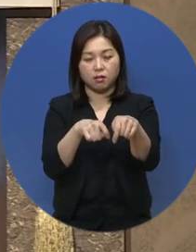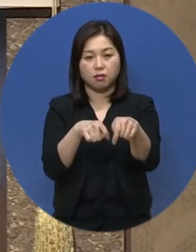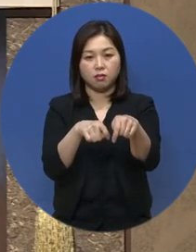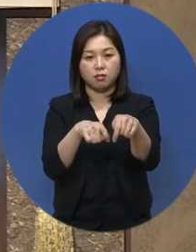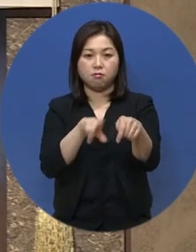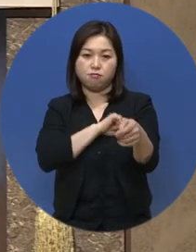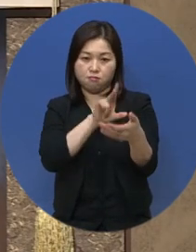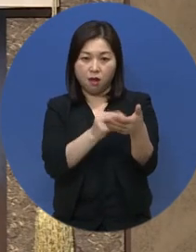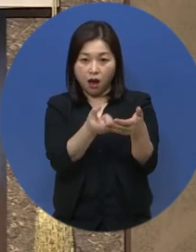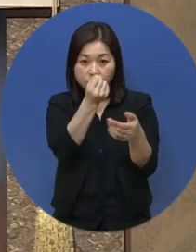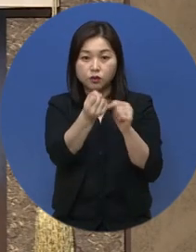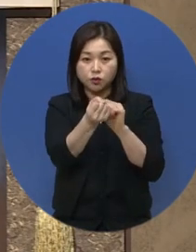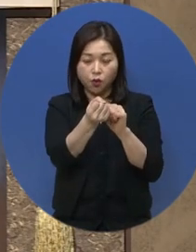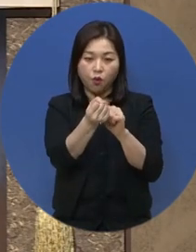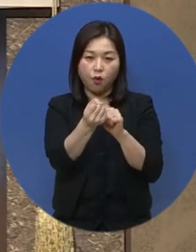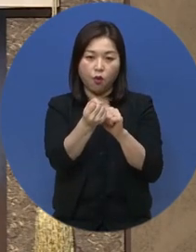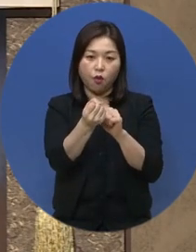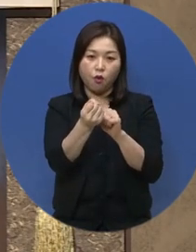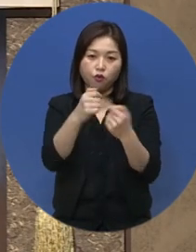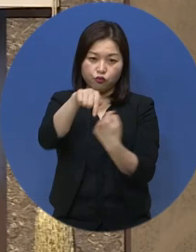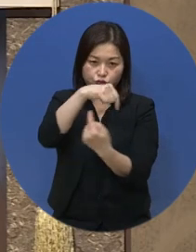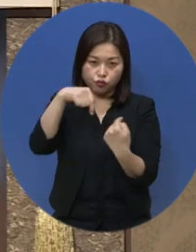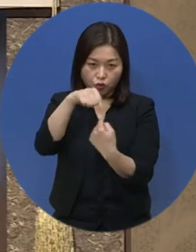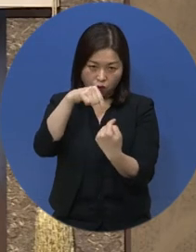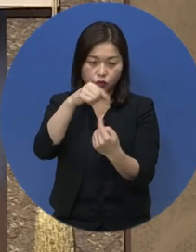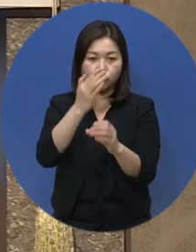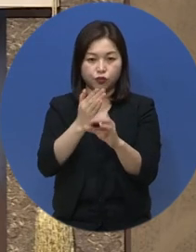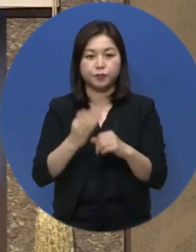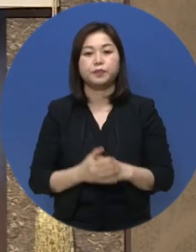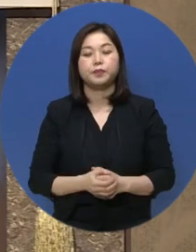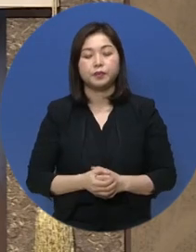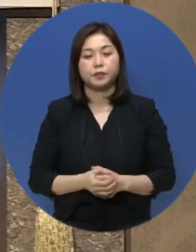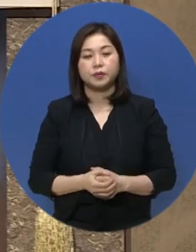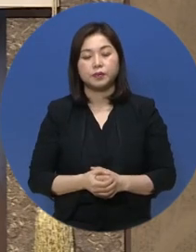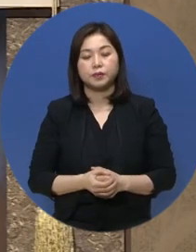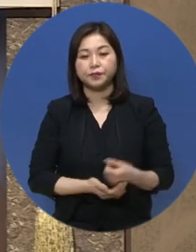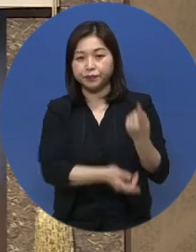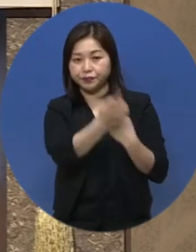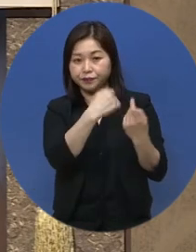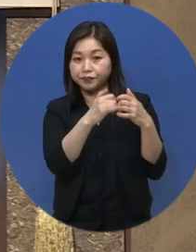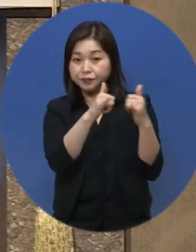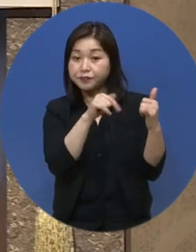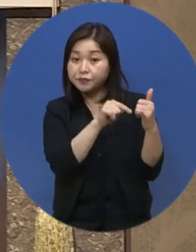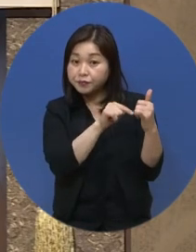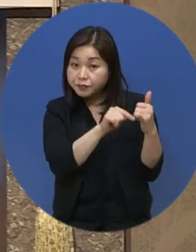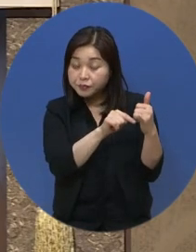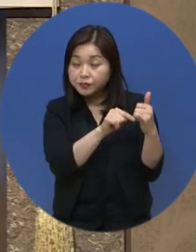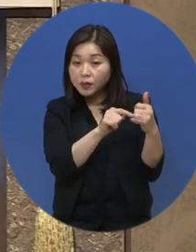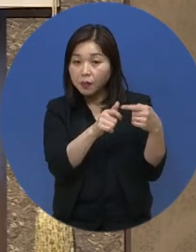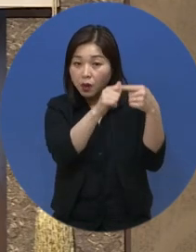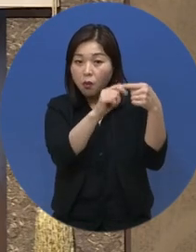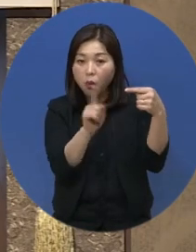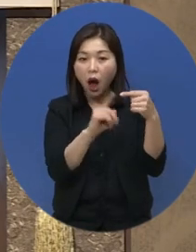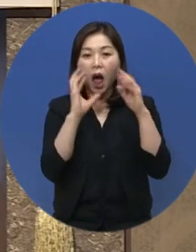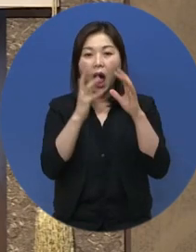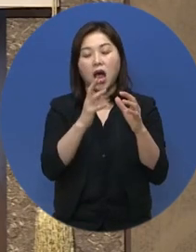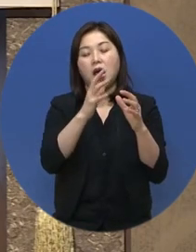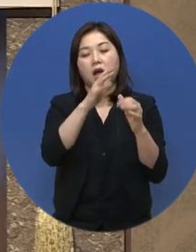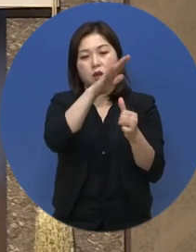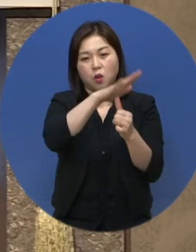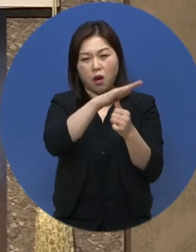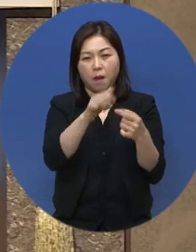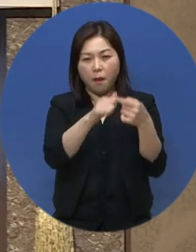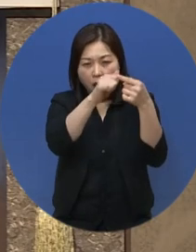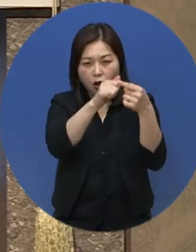유지되어 오고 있습니다. 예. 먼저 이용자 중심이라고 하면 아동이 최우선이라고 하는 아동 최우선주의 원칙을 말하는